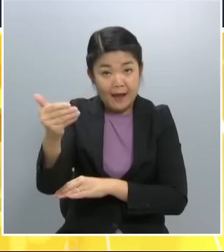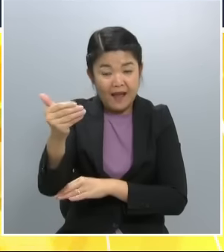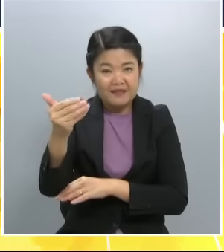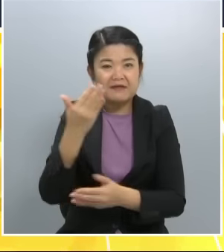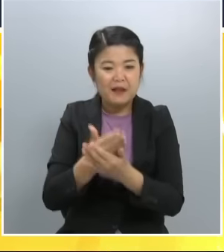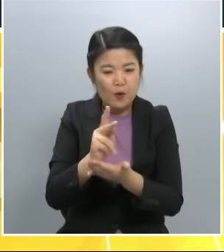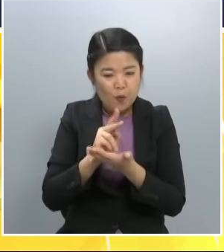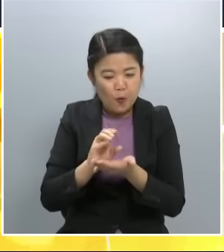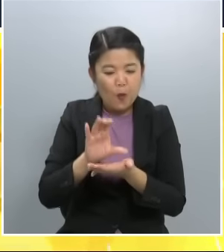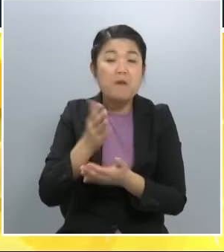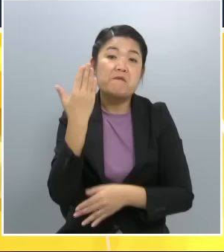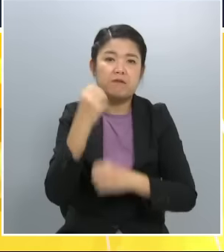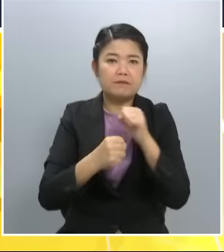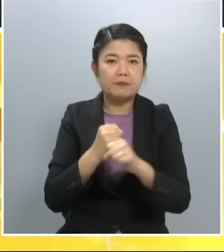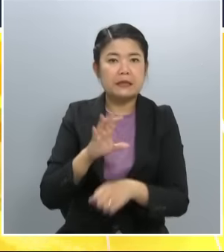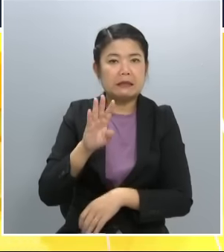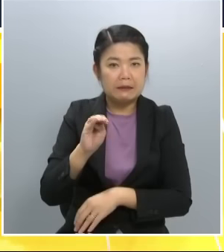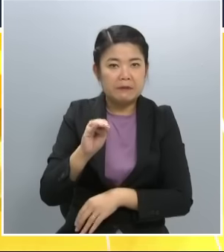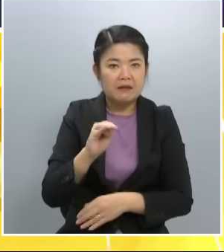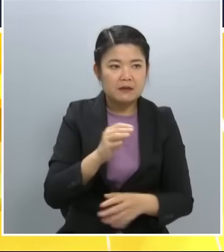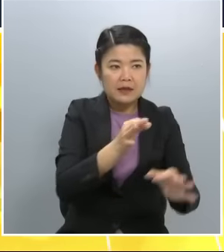ตั้งแต่ปี40เนี่ยท่านผู้ชม